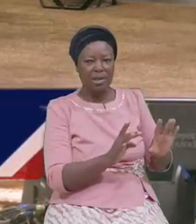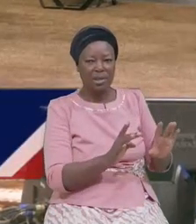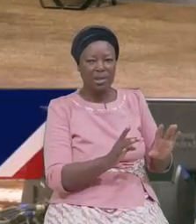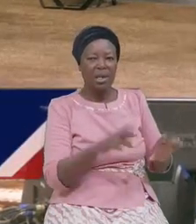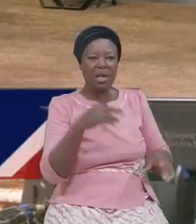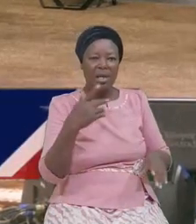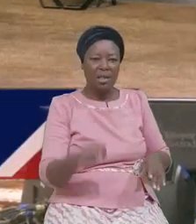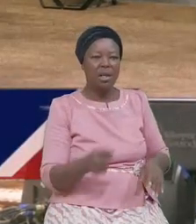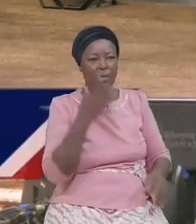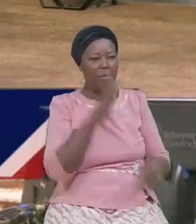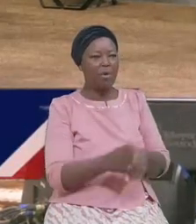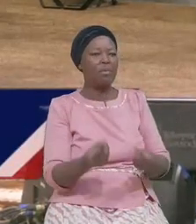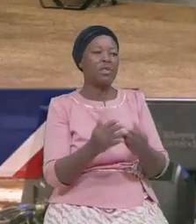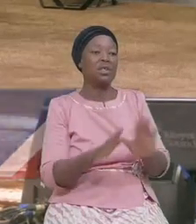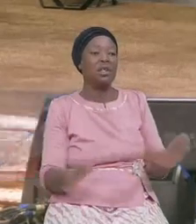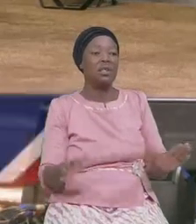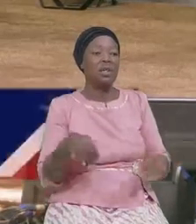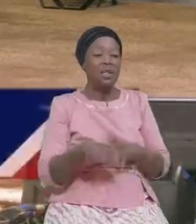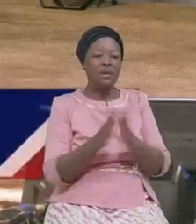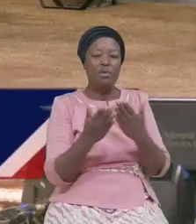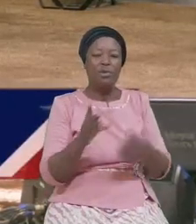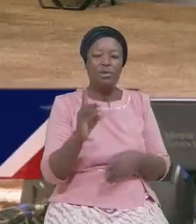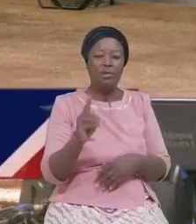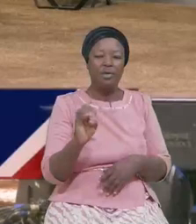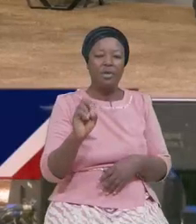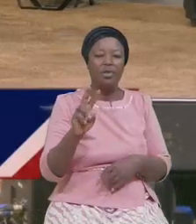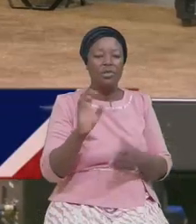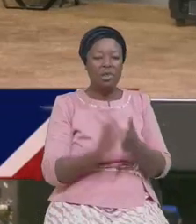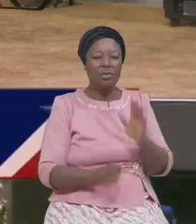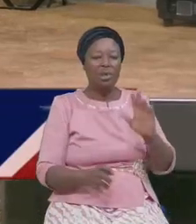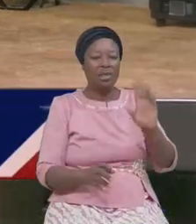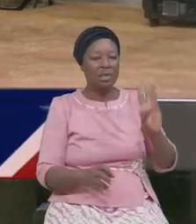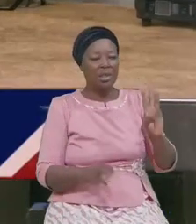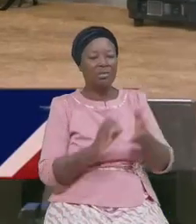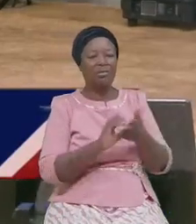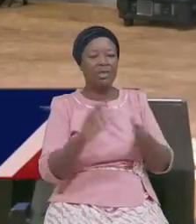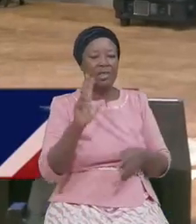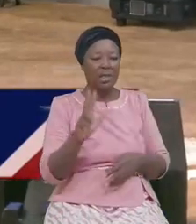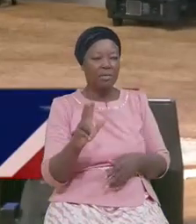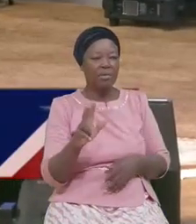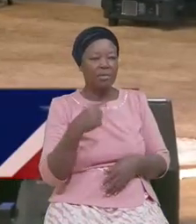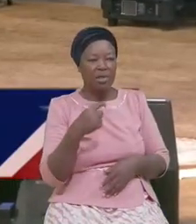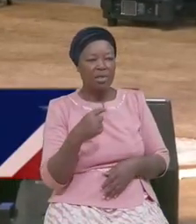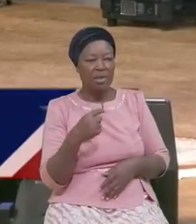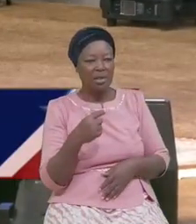de délices. Deutéronome chapitre 6, le verset 3. Deutéronome 6, verset